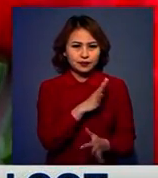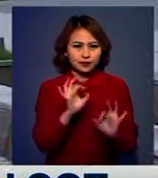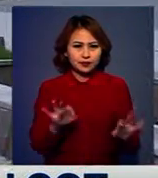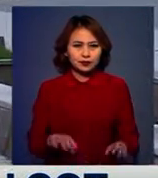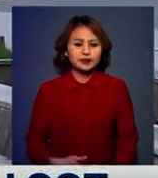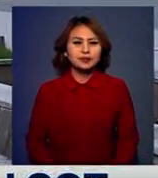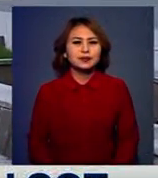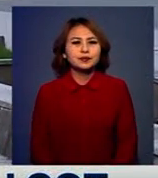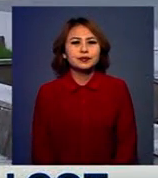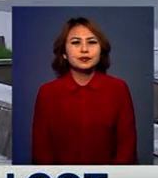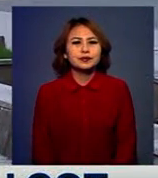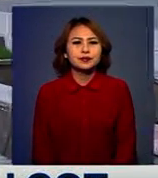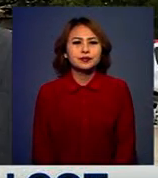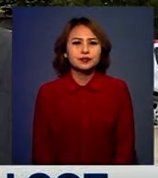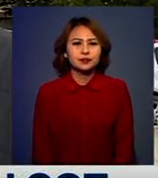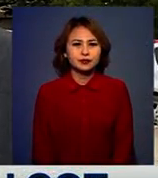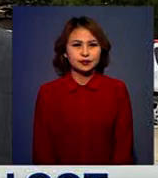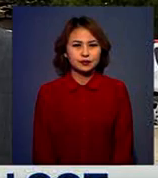жеткізді.